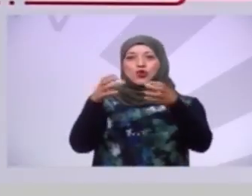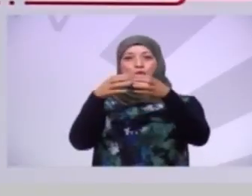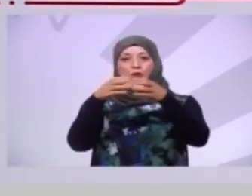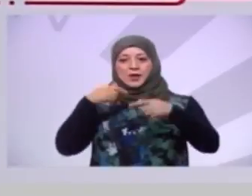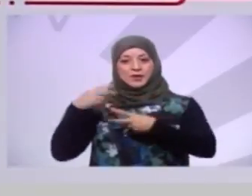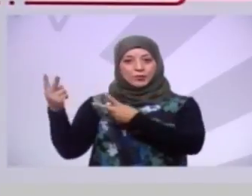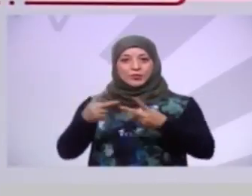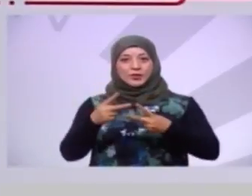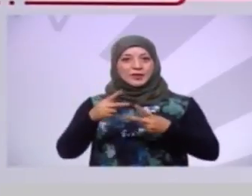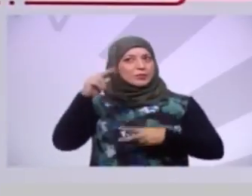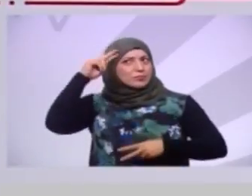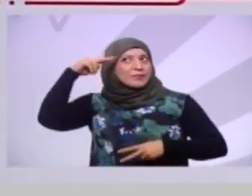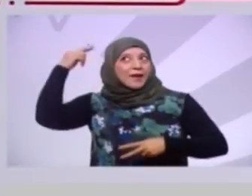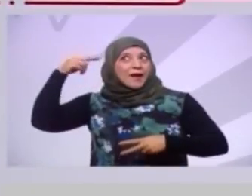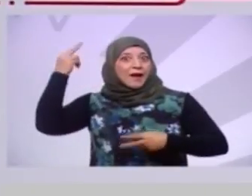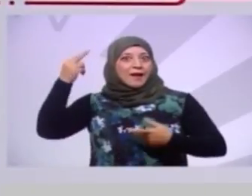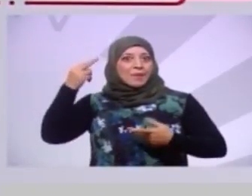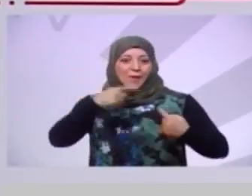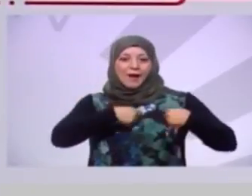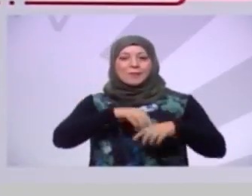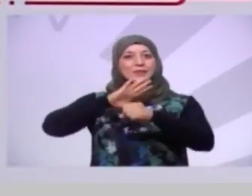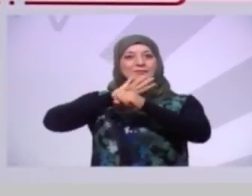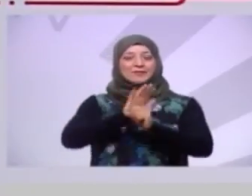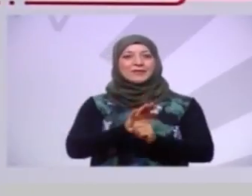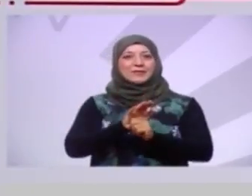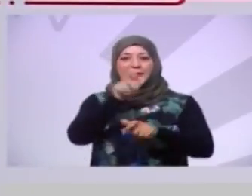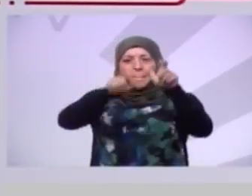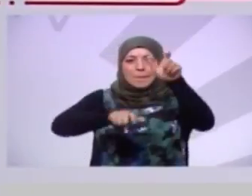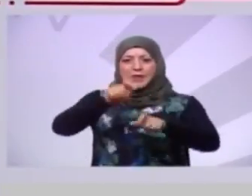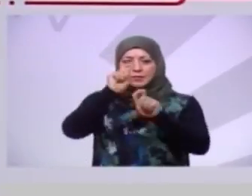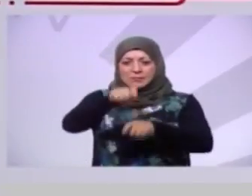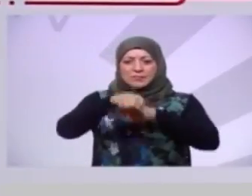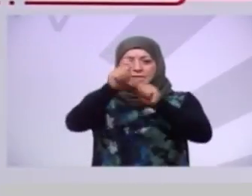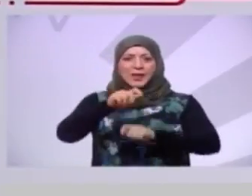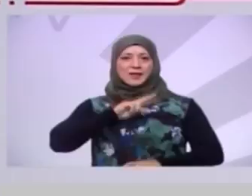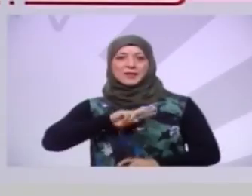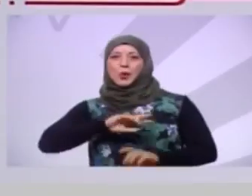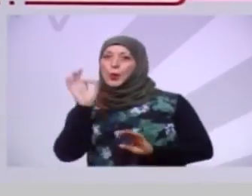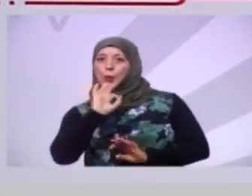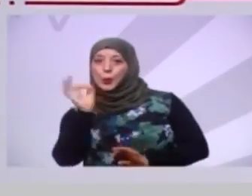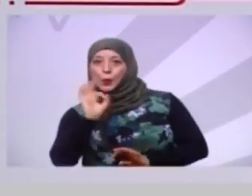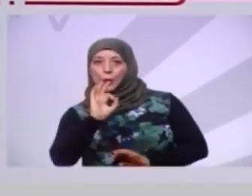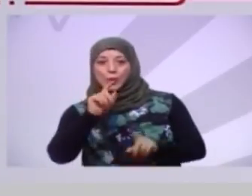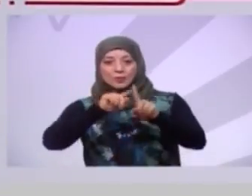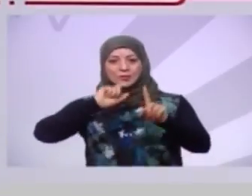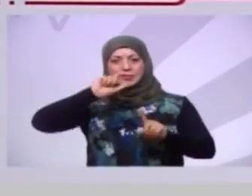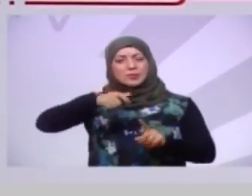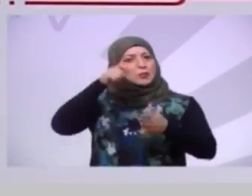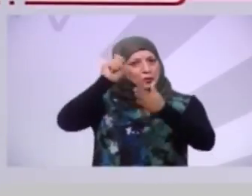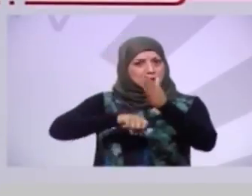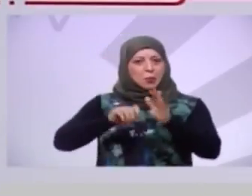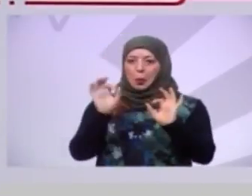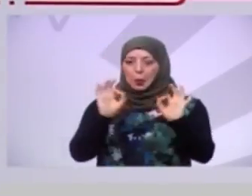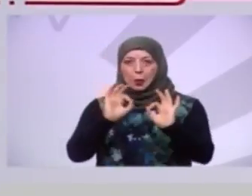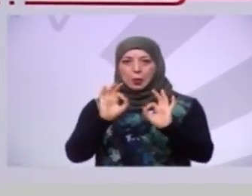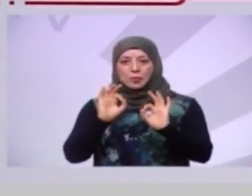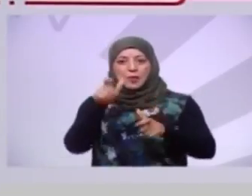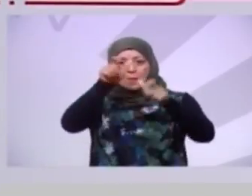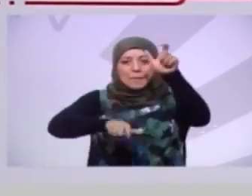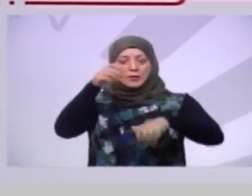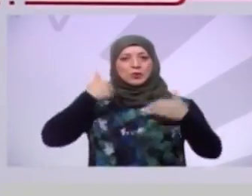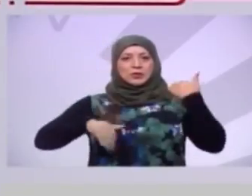مزيدا من تخلفها ان استخدم في الحضاره اجتماعيه ولا شهريه مجزيه دورا سموكم ما